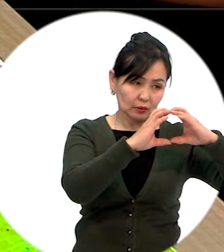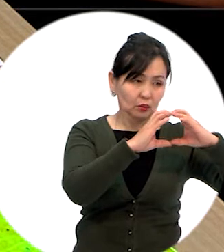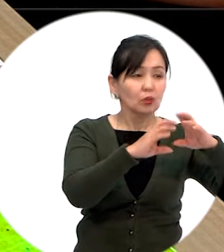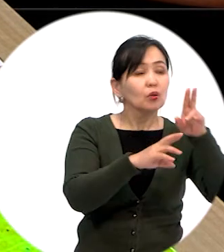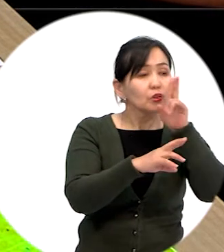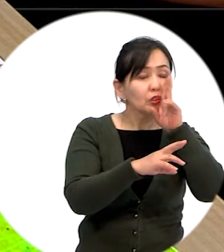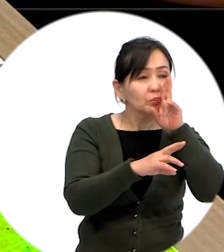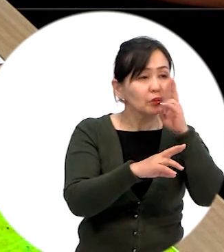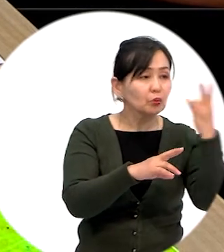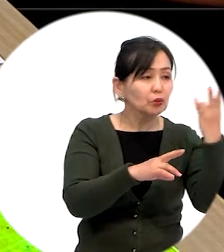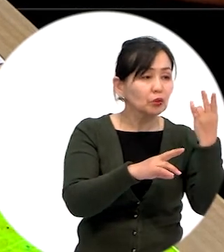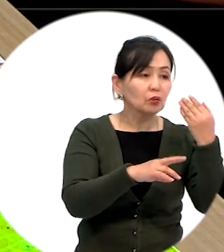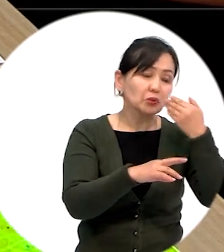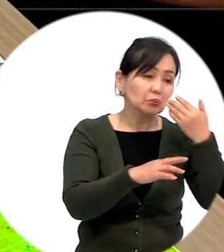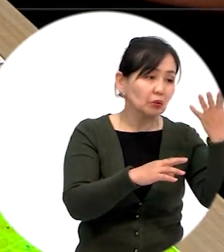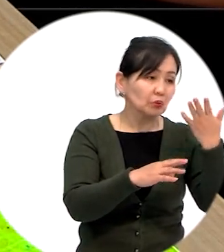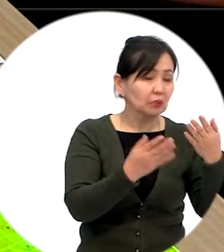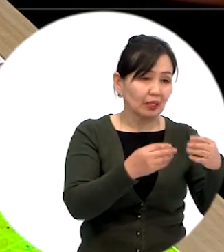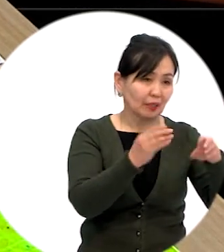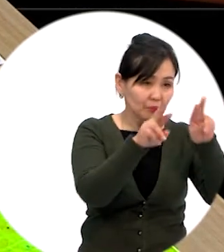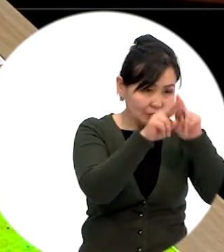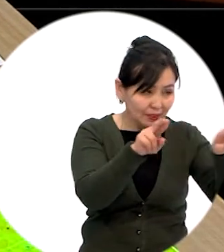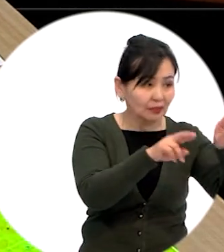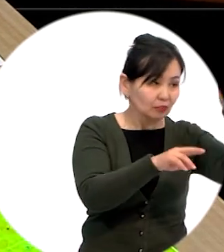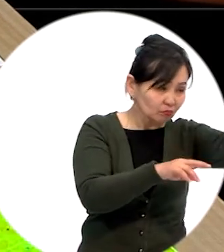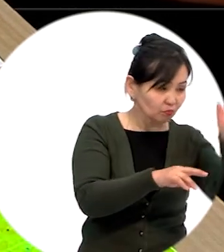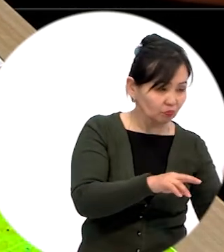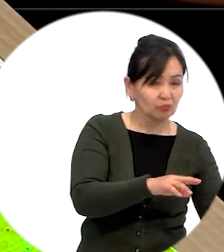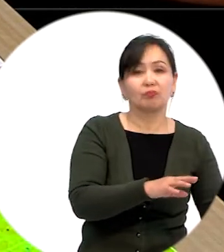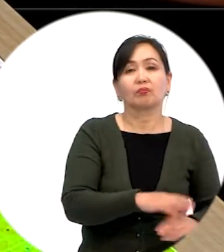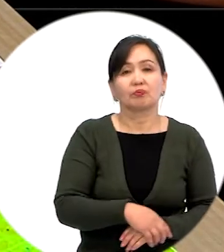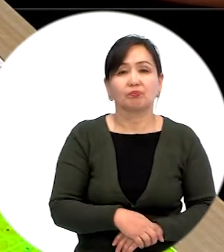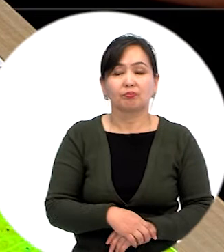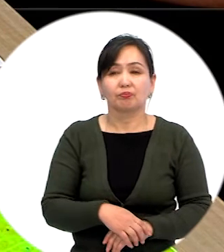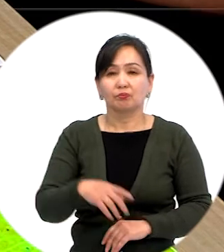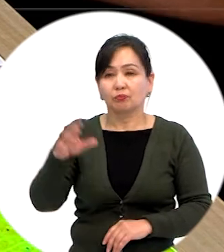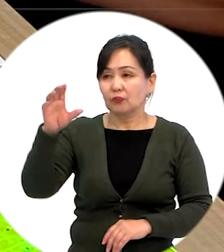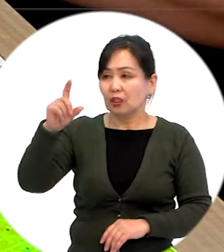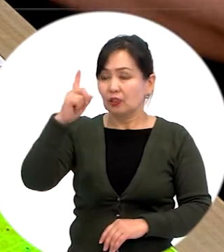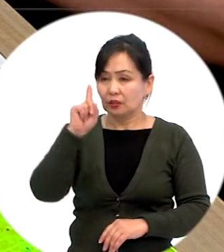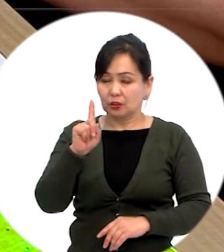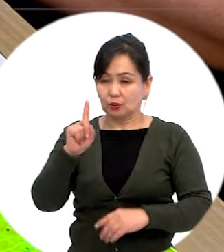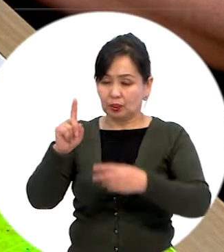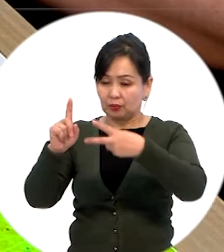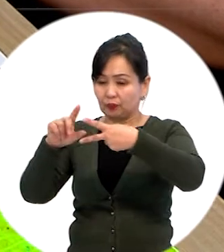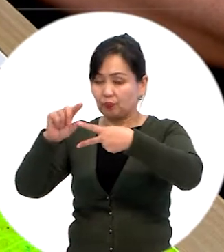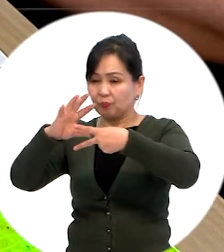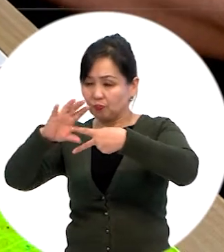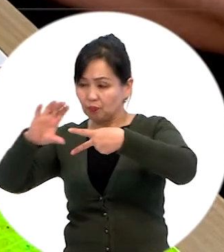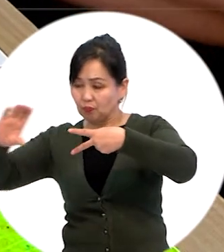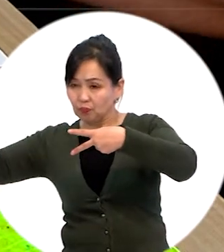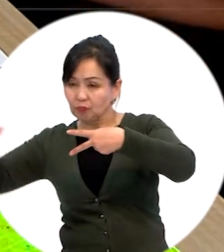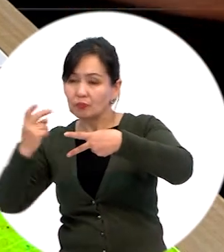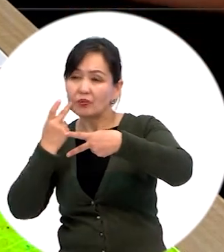хэлбэртэй зүйлүүд байхаас гадна жимс хүнсний ногоогоор нь дотор нь бас ангилах юм байна. За нэгдүгээр